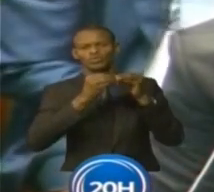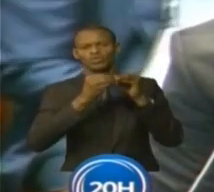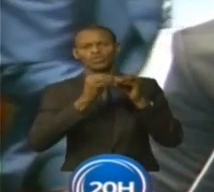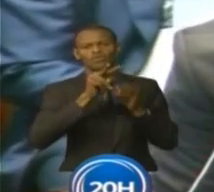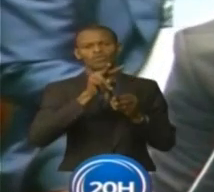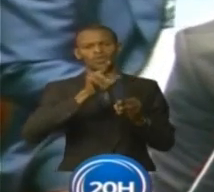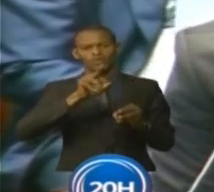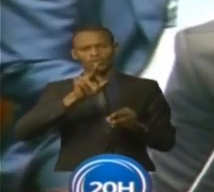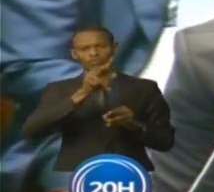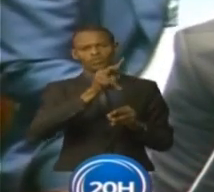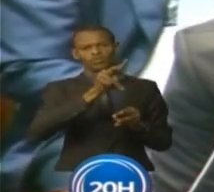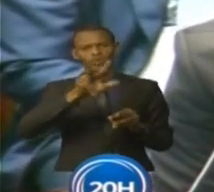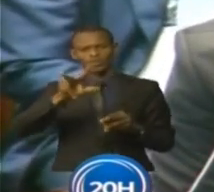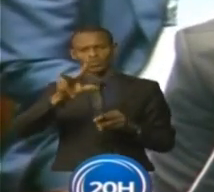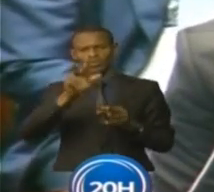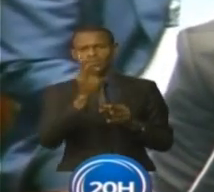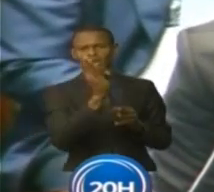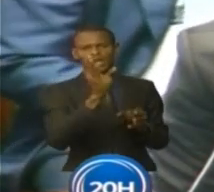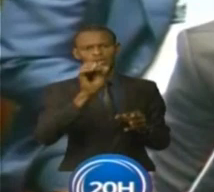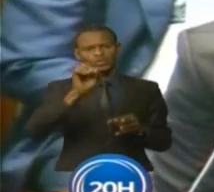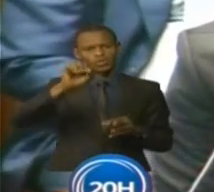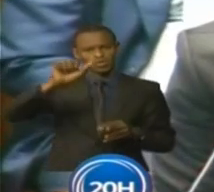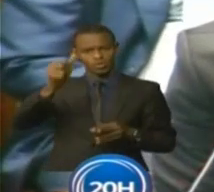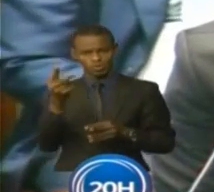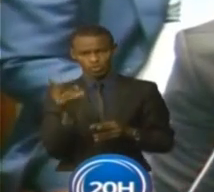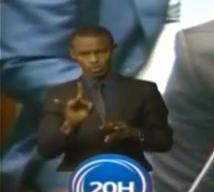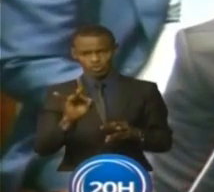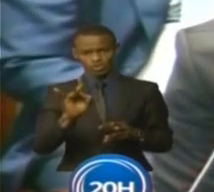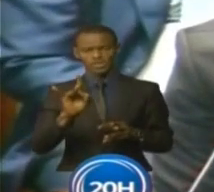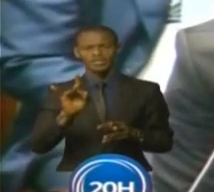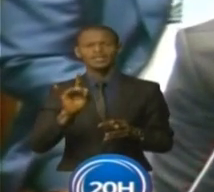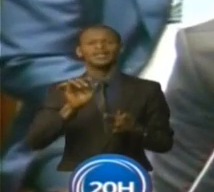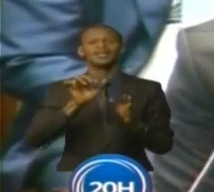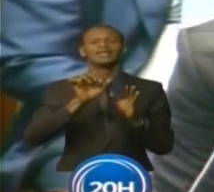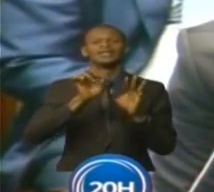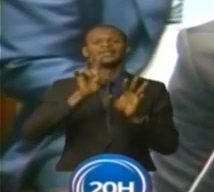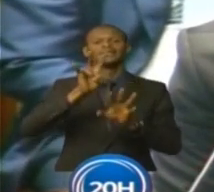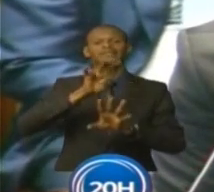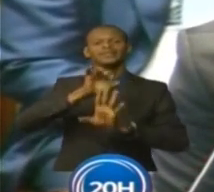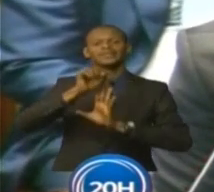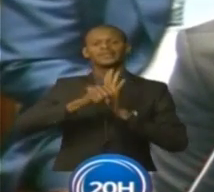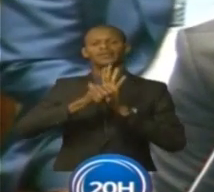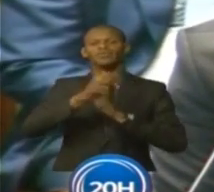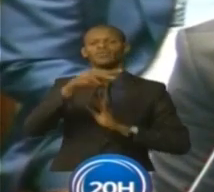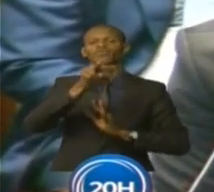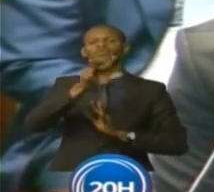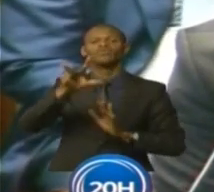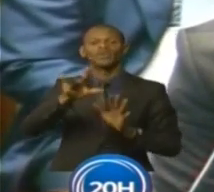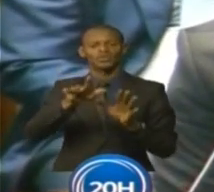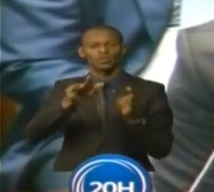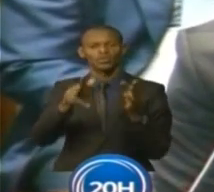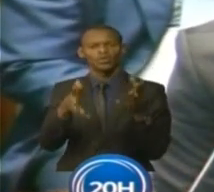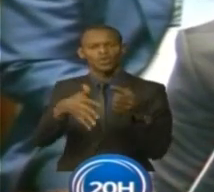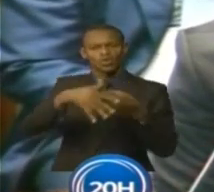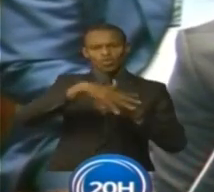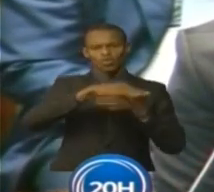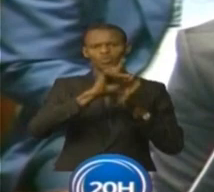23/018 du 7 septembre 2023, modifiant et complétant la loi numéro